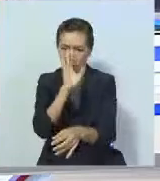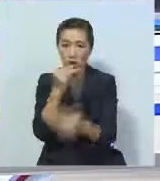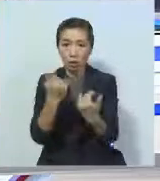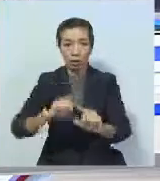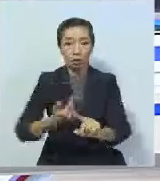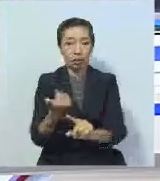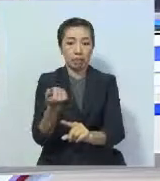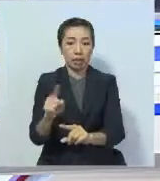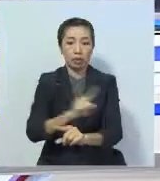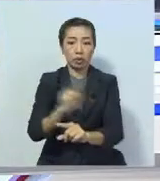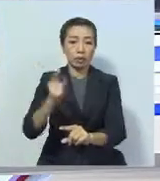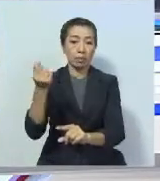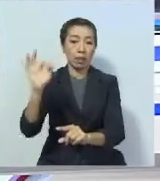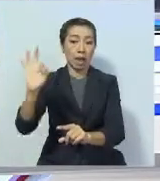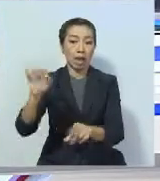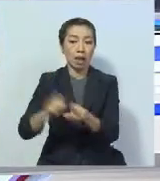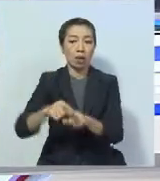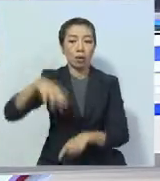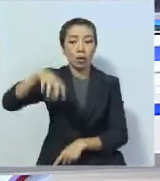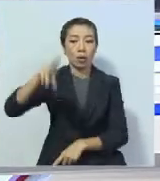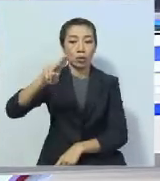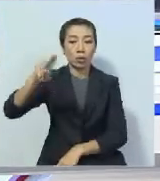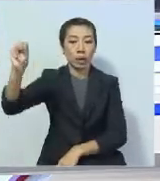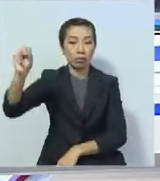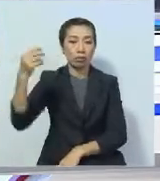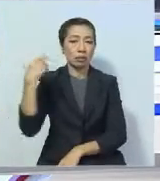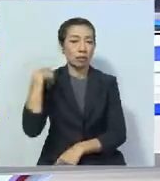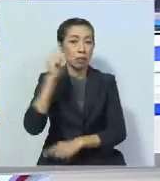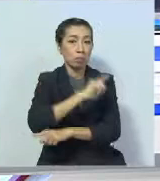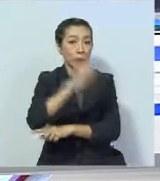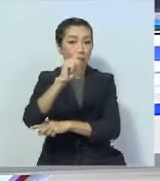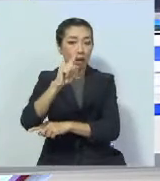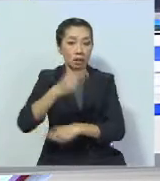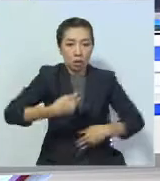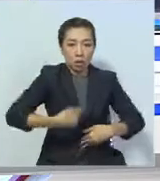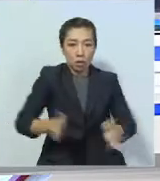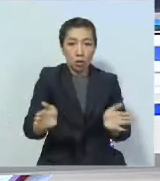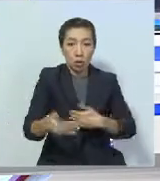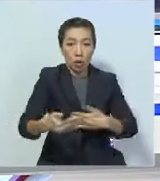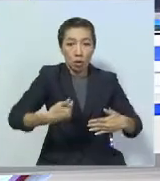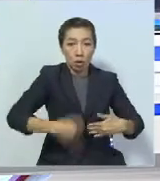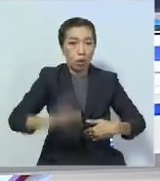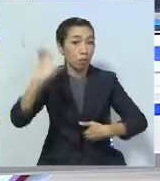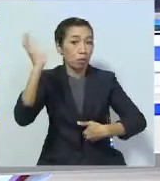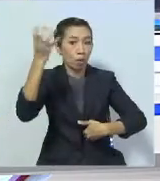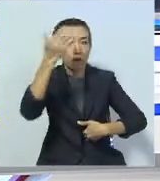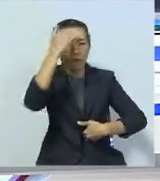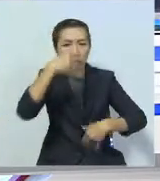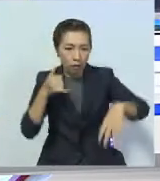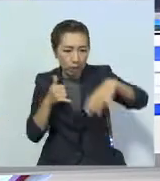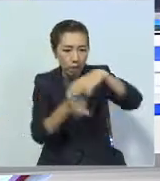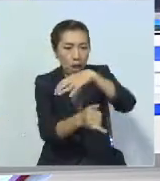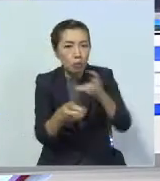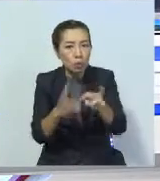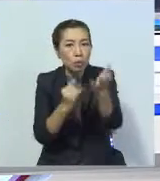็วันนี้19พฤศจิกายนทางองค์การสหประชาชาติเขากำหนดให้เป็นวันส้วมโลกค่ะเพื่อส่งเสริมการใช้ส้วมอย่างถูกต้อง